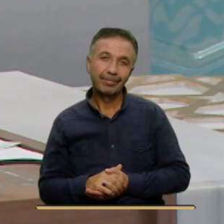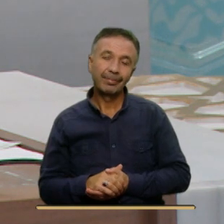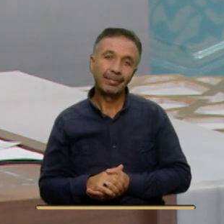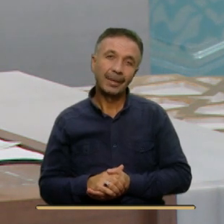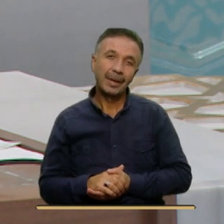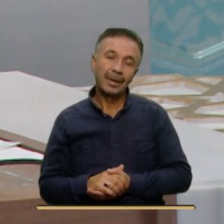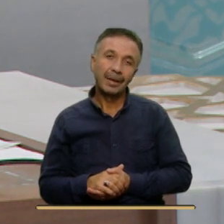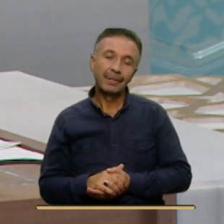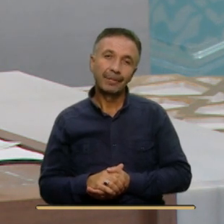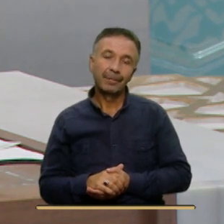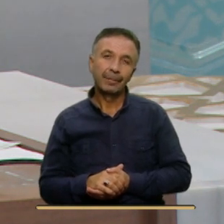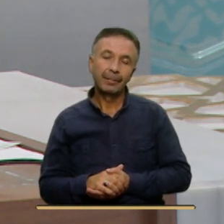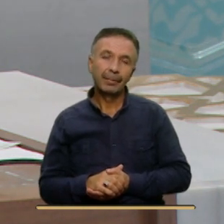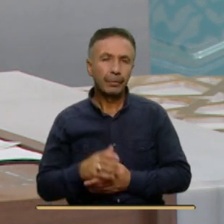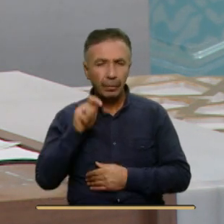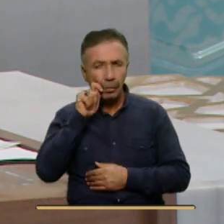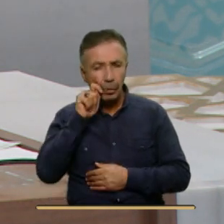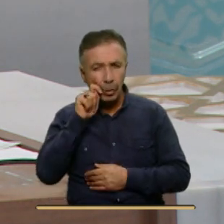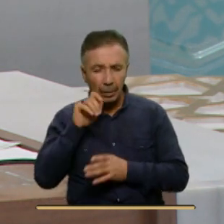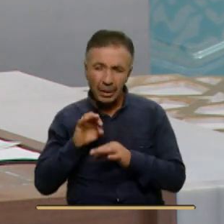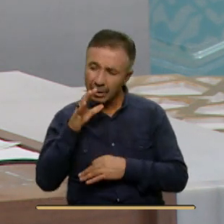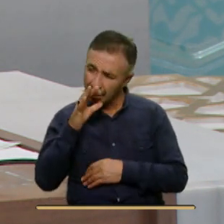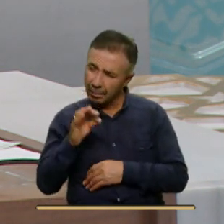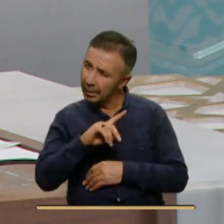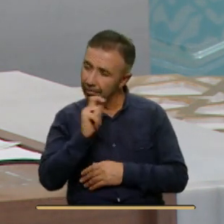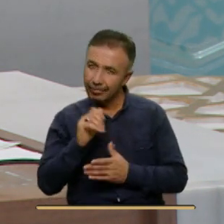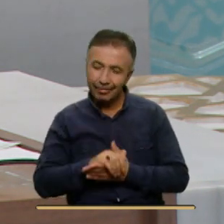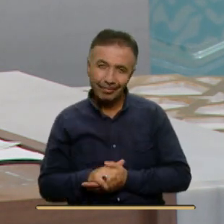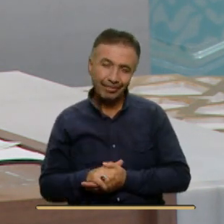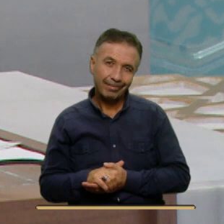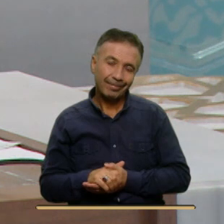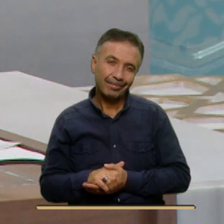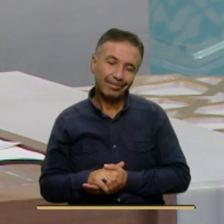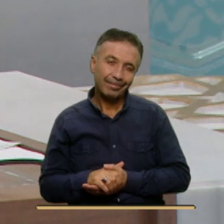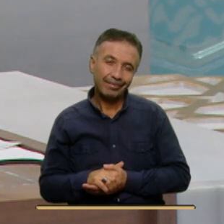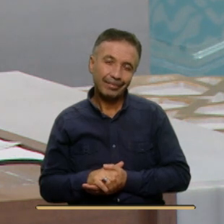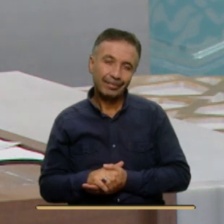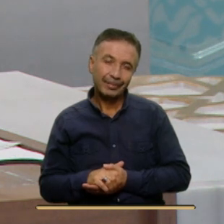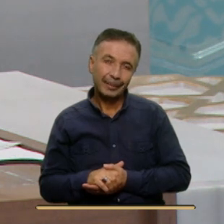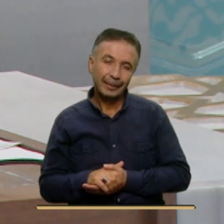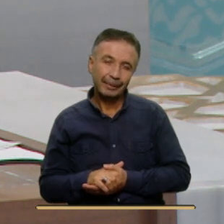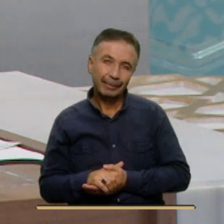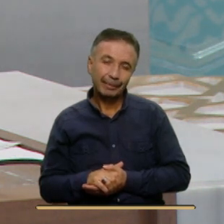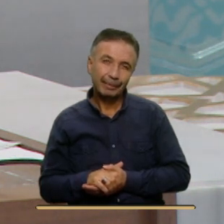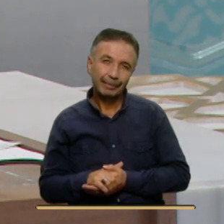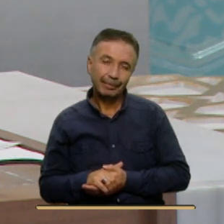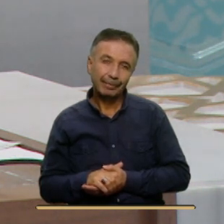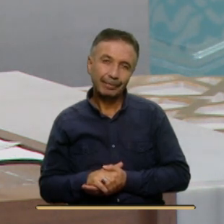El-Müslimu, Müslüman kimdir? El-Müslimu men selimen nasu min lisanihi ve